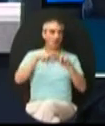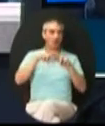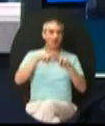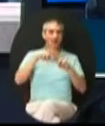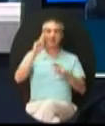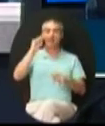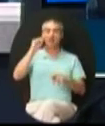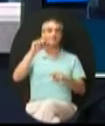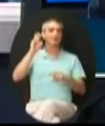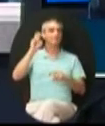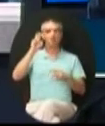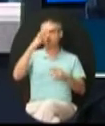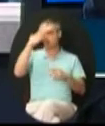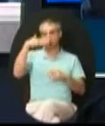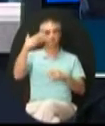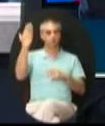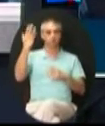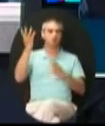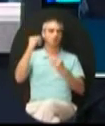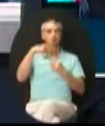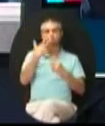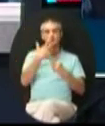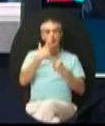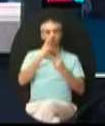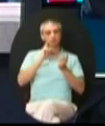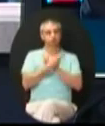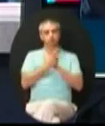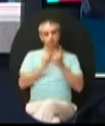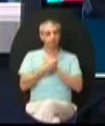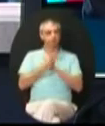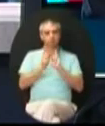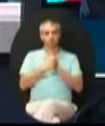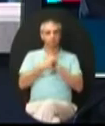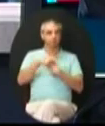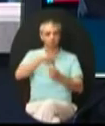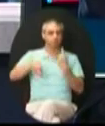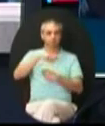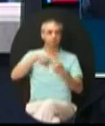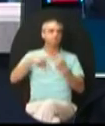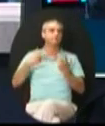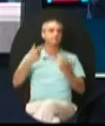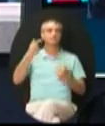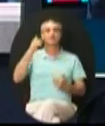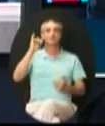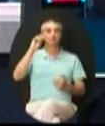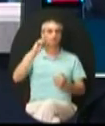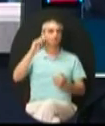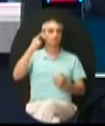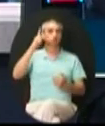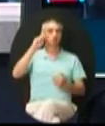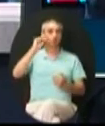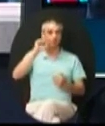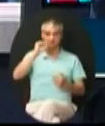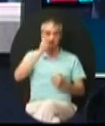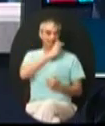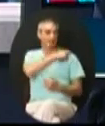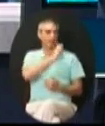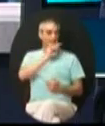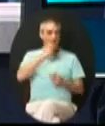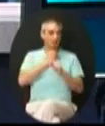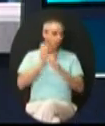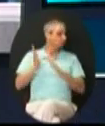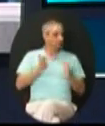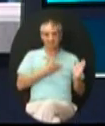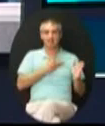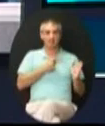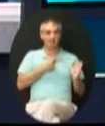רם אמנואל הגדול והמוכר, היו שלושה ראשי סגל שיצאו אחד אחרי השני, ג'ים ג'ונס, הגנרל שבא לעשות סדר